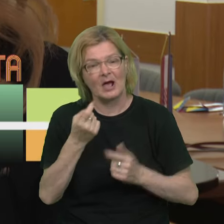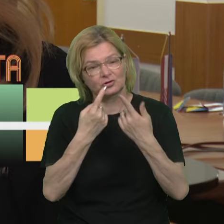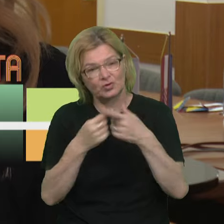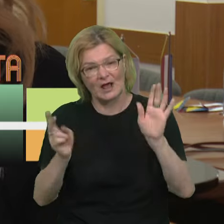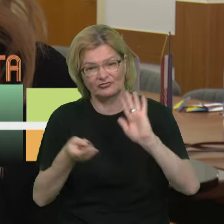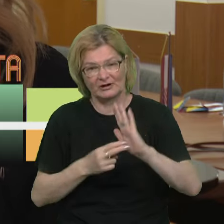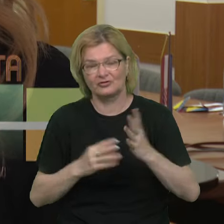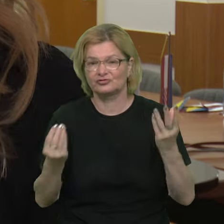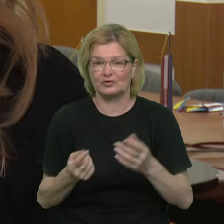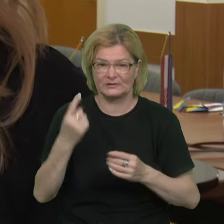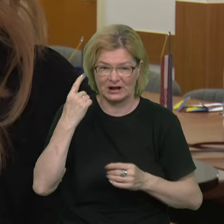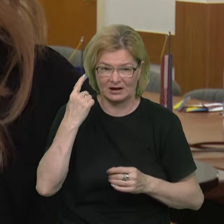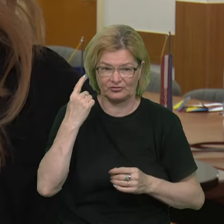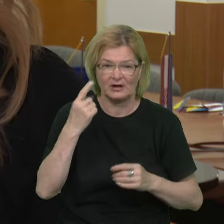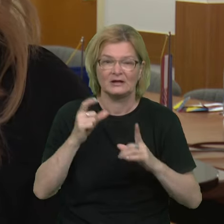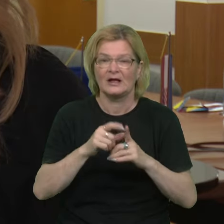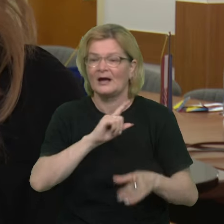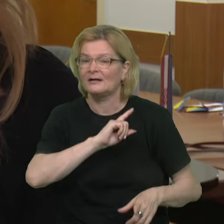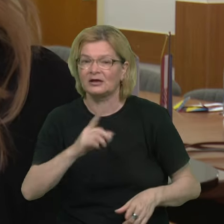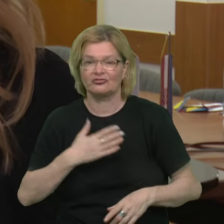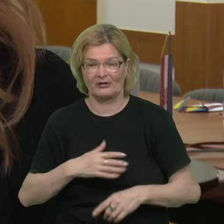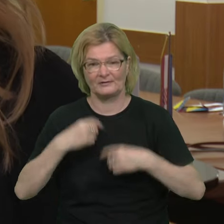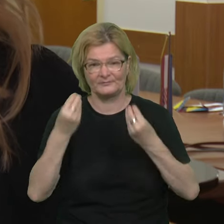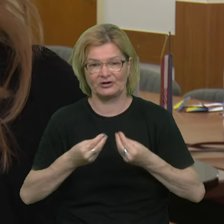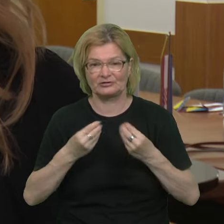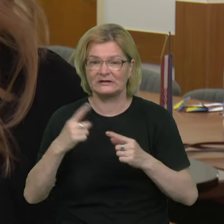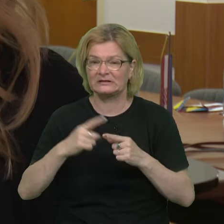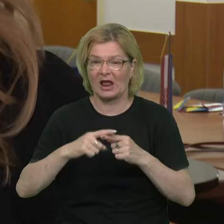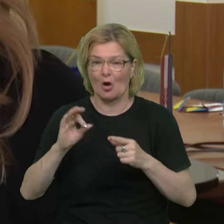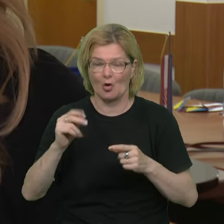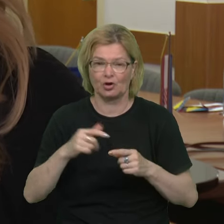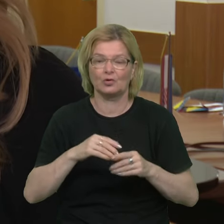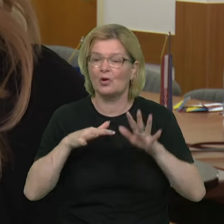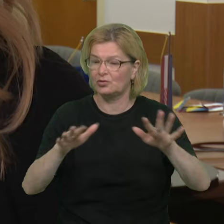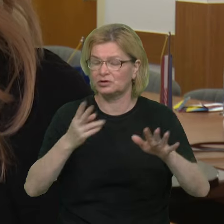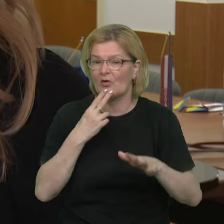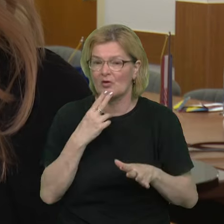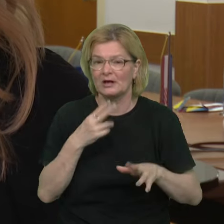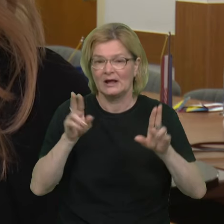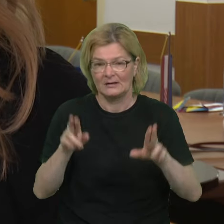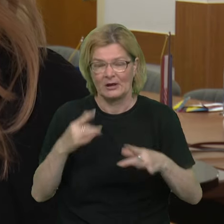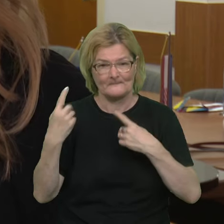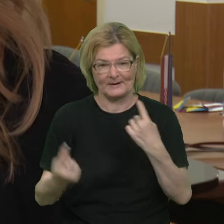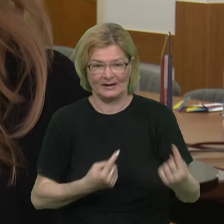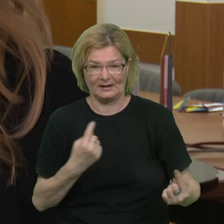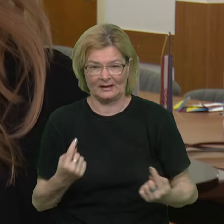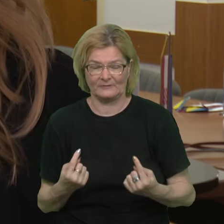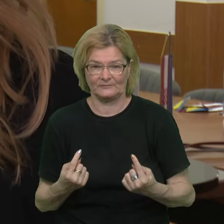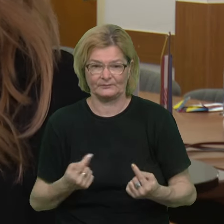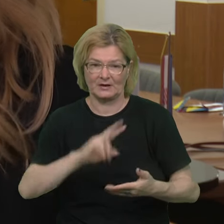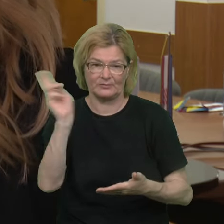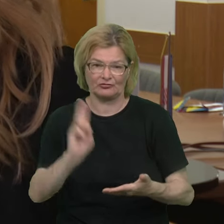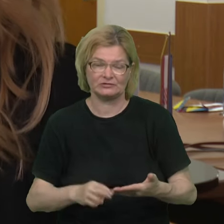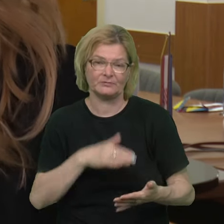ali na malo drugačiji način, što znači da ne želim pričati teoriju ljudima koji imaju